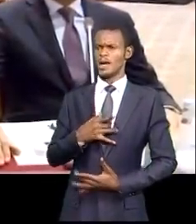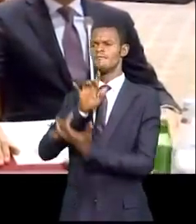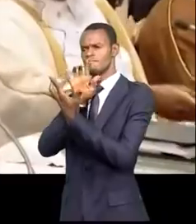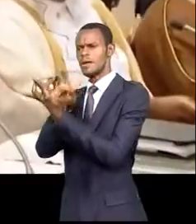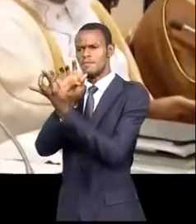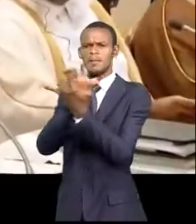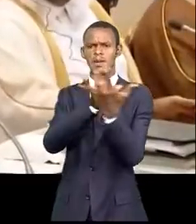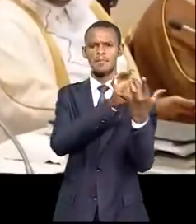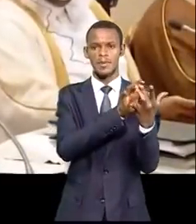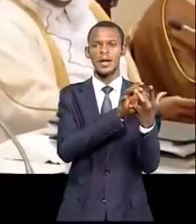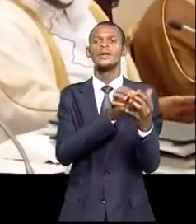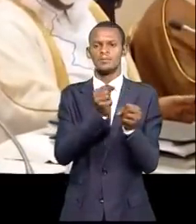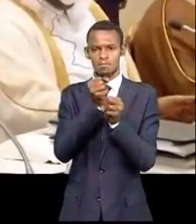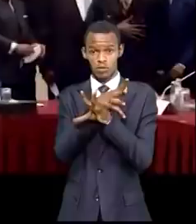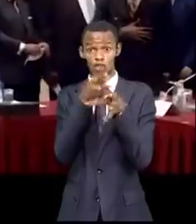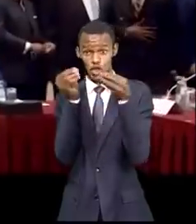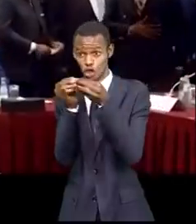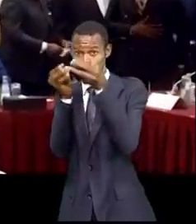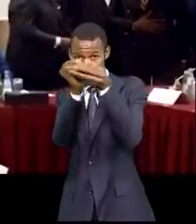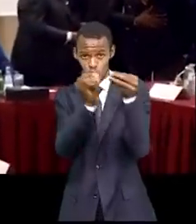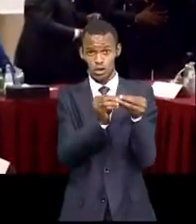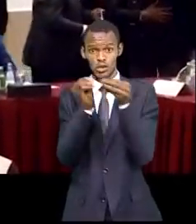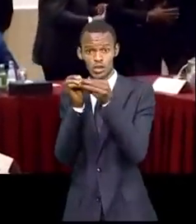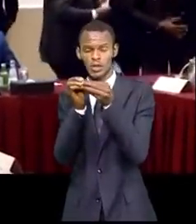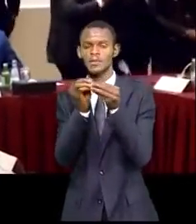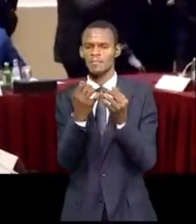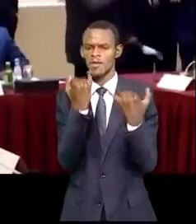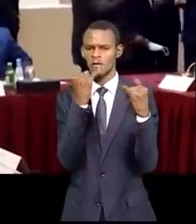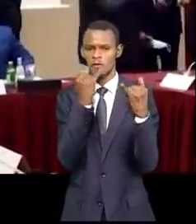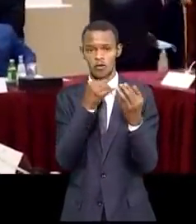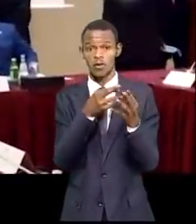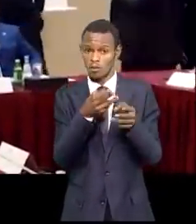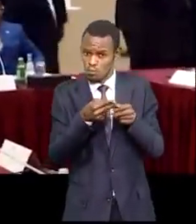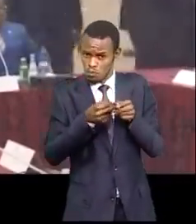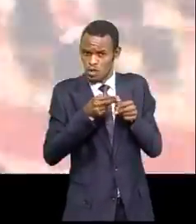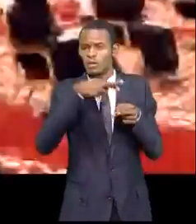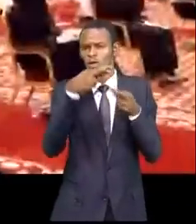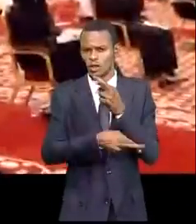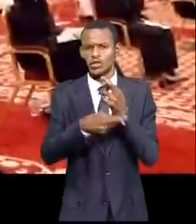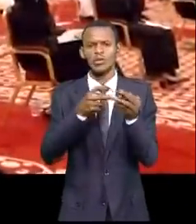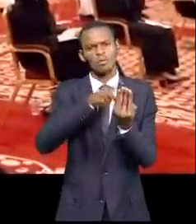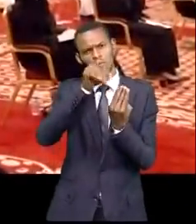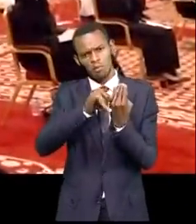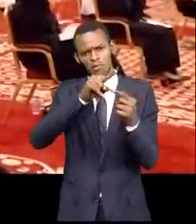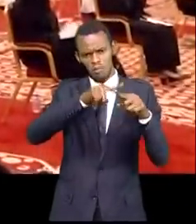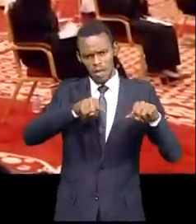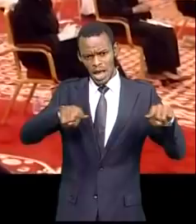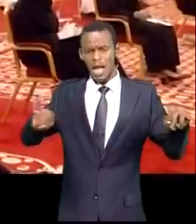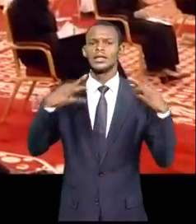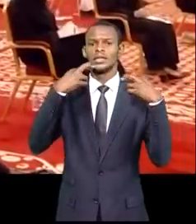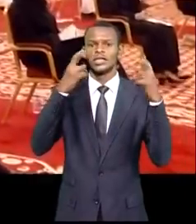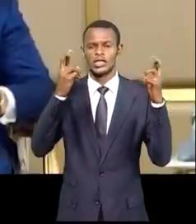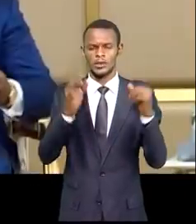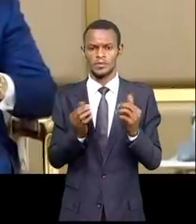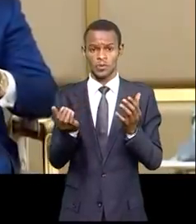donner lieu à une série de réunions en lançant des résultats concrets dans un futur très proche dans un autre cadre les membres